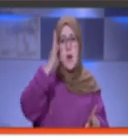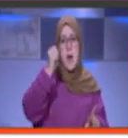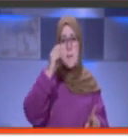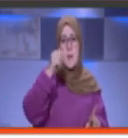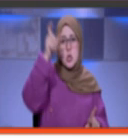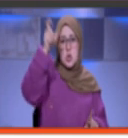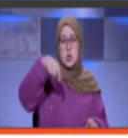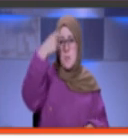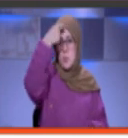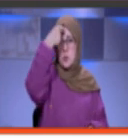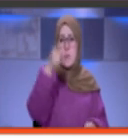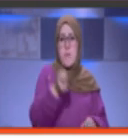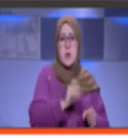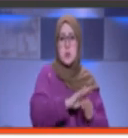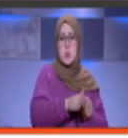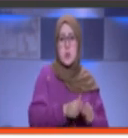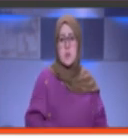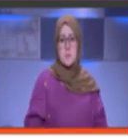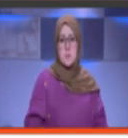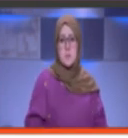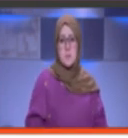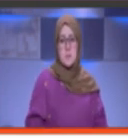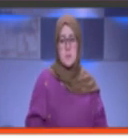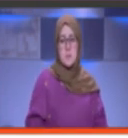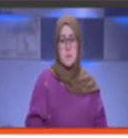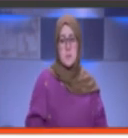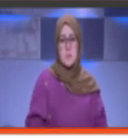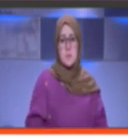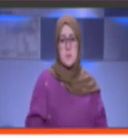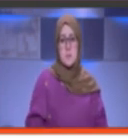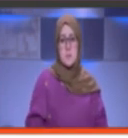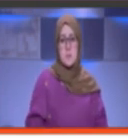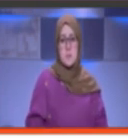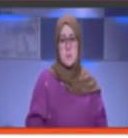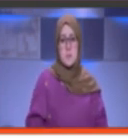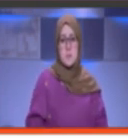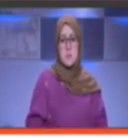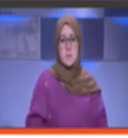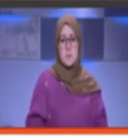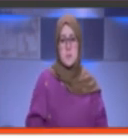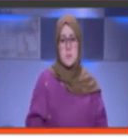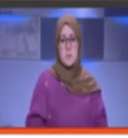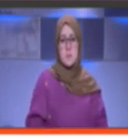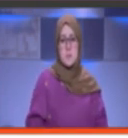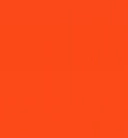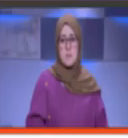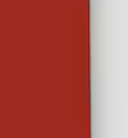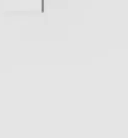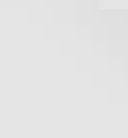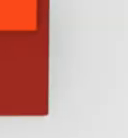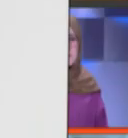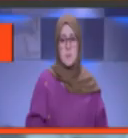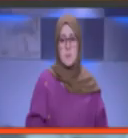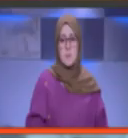فردا من الأطقم العاملة على متن حاملة المروحيات الفرنسية شارل ديغول.